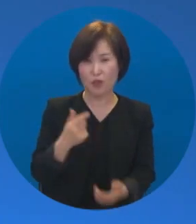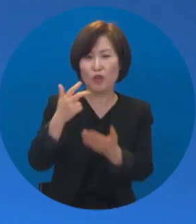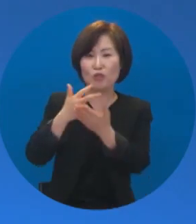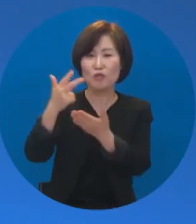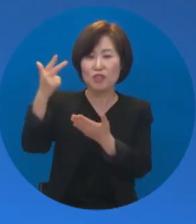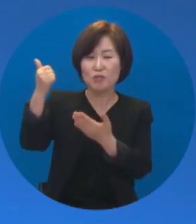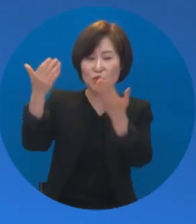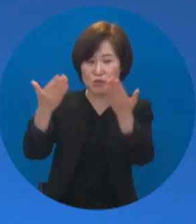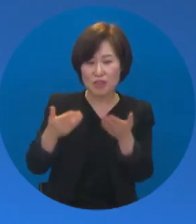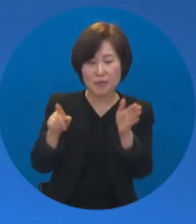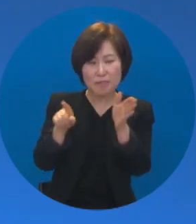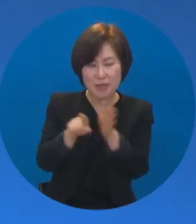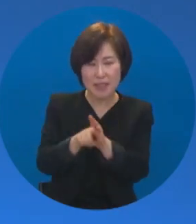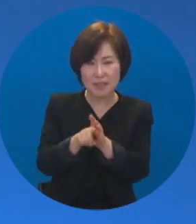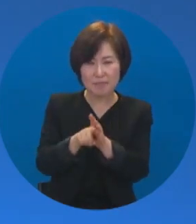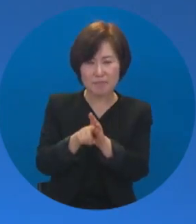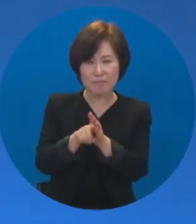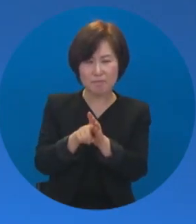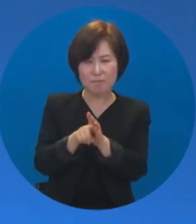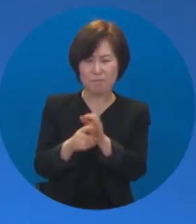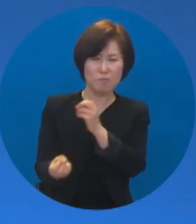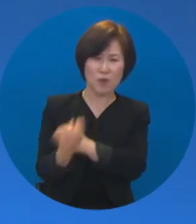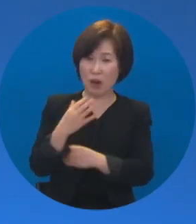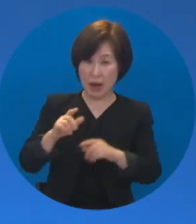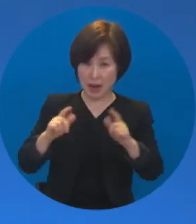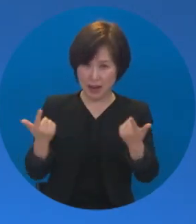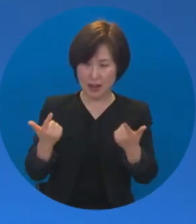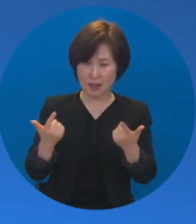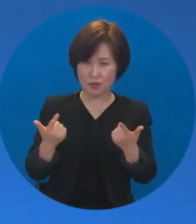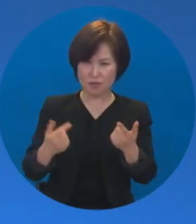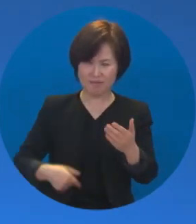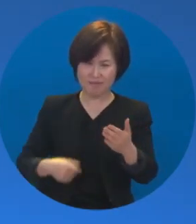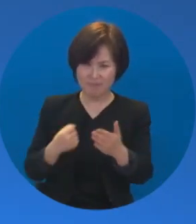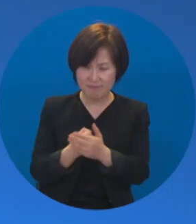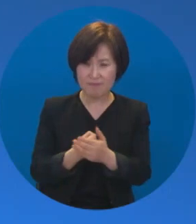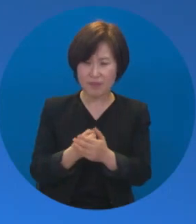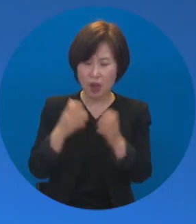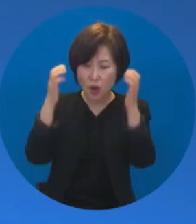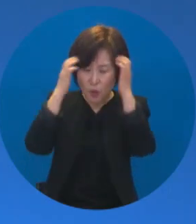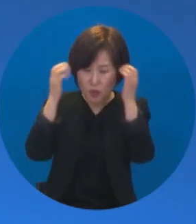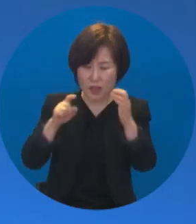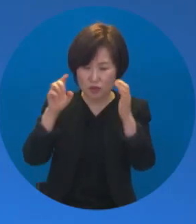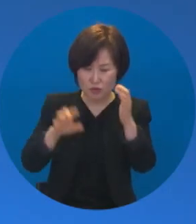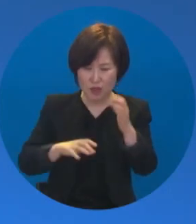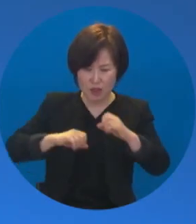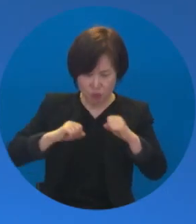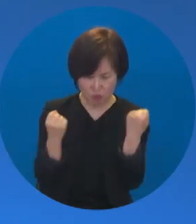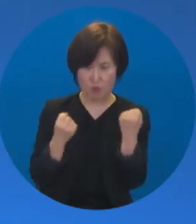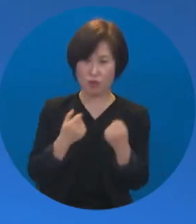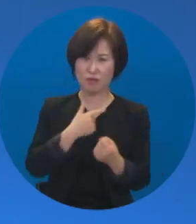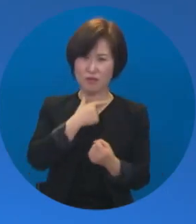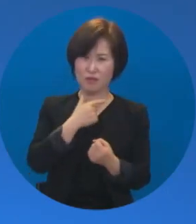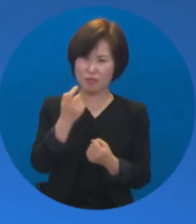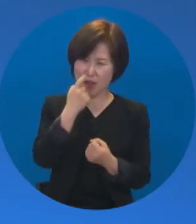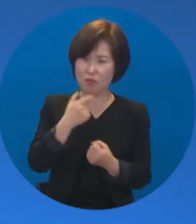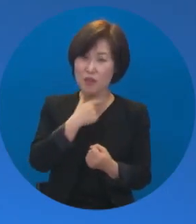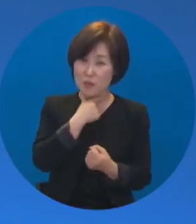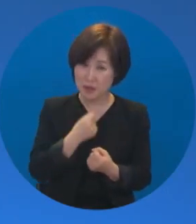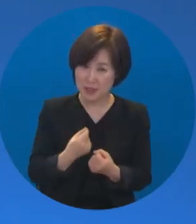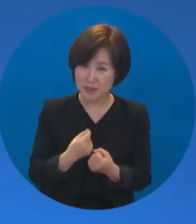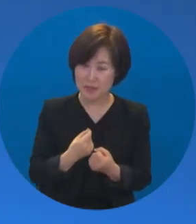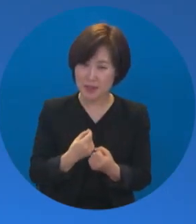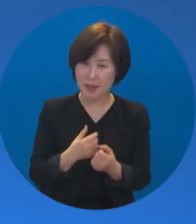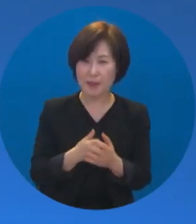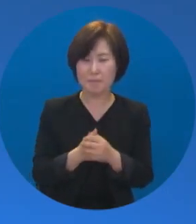주신 믿음의 길을 포기하지 않고 싶습니다. 고난 중에서 순종을 배우겠습니다. 히브리서 5장 8절